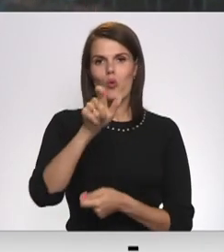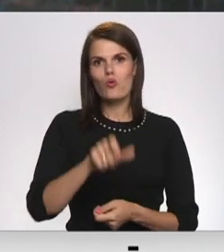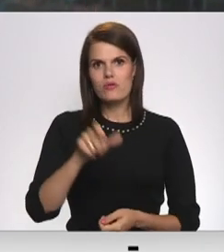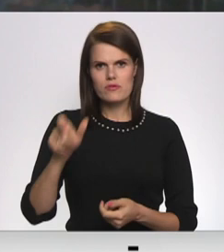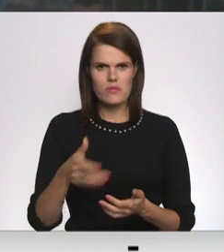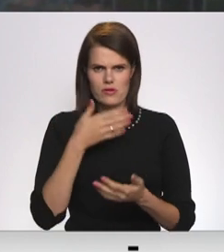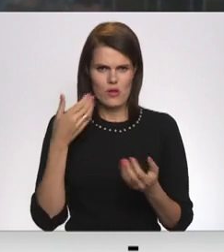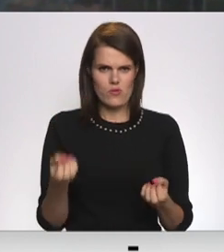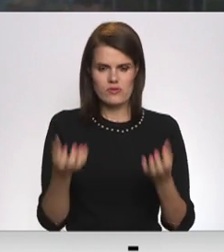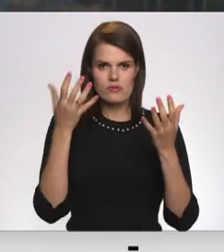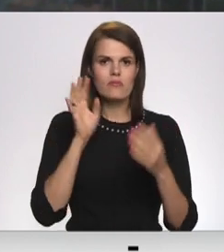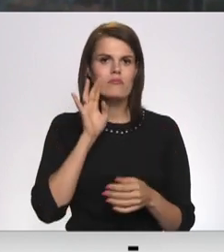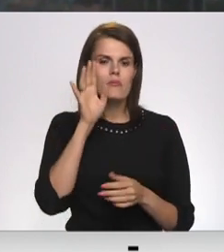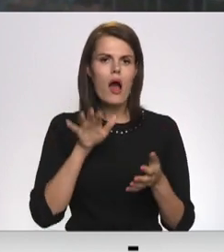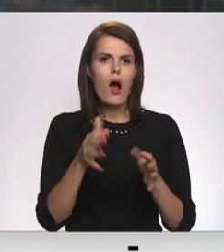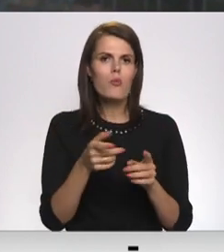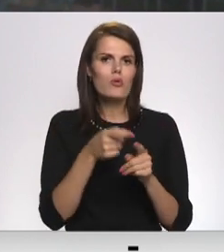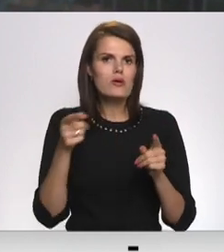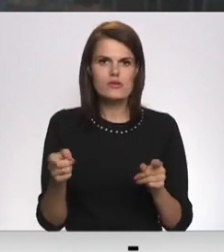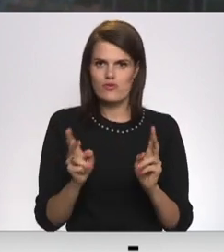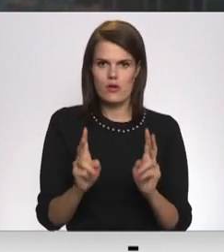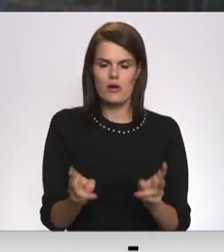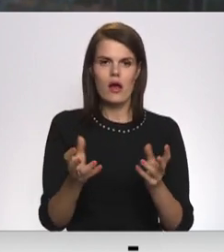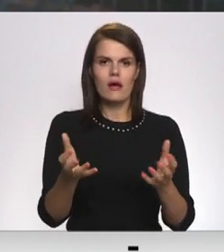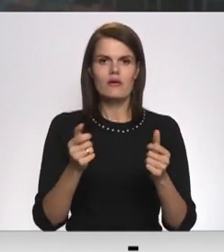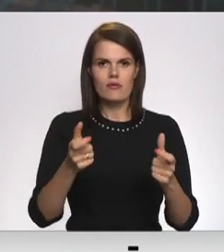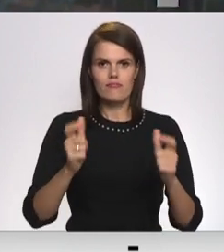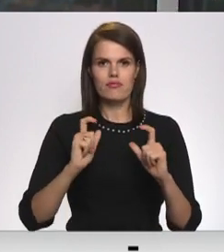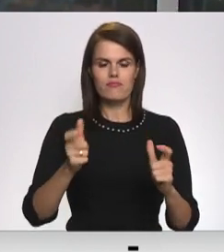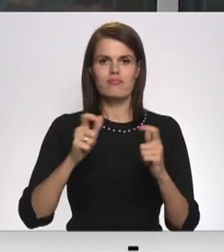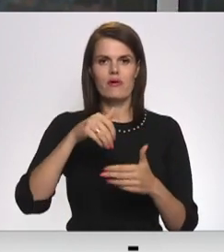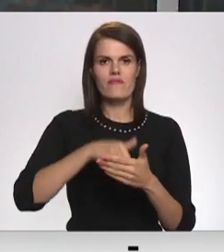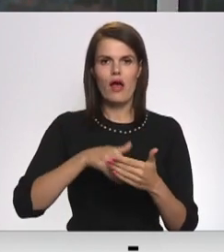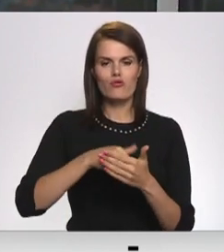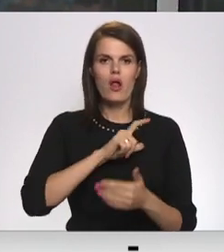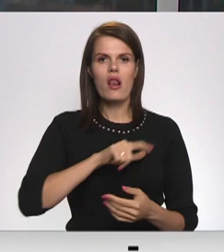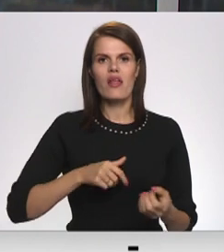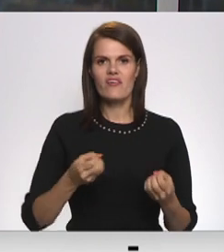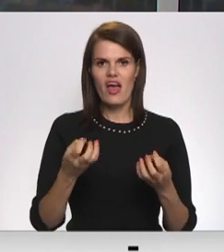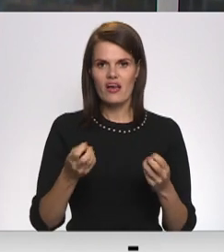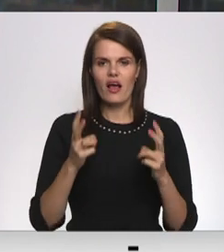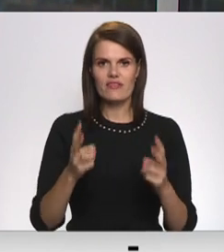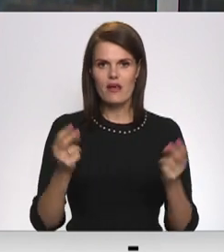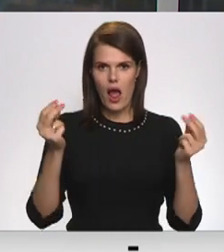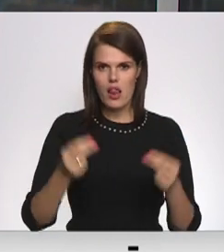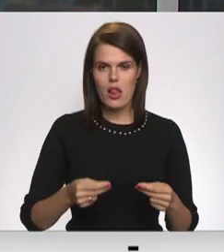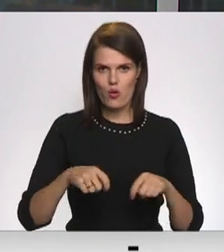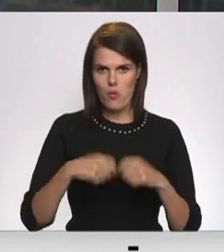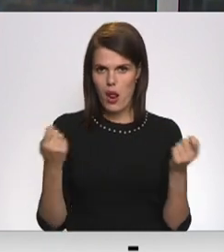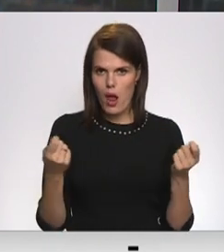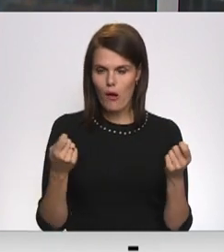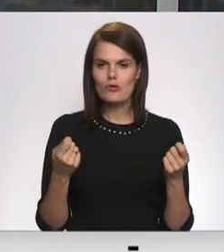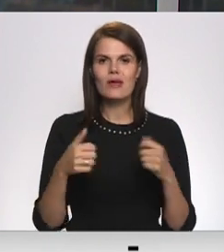milzu neskaidrības par gaidāmo apkuras sezonu, jo saņēmuši vēstules no akciju sabiedrības Latvijas gāze par līguma laušanu.